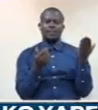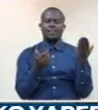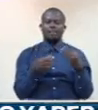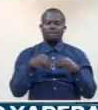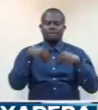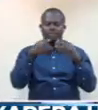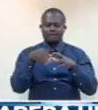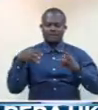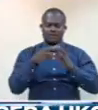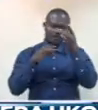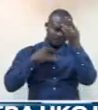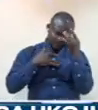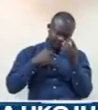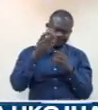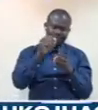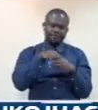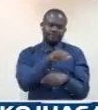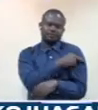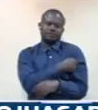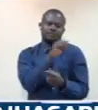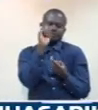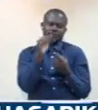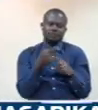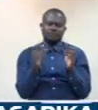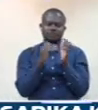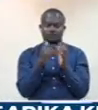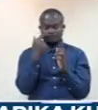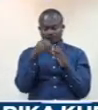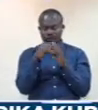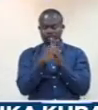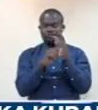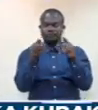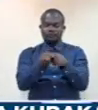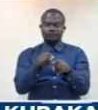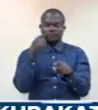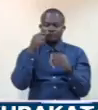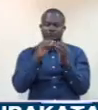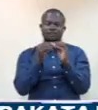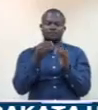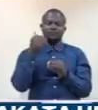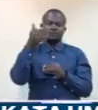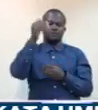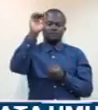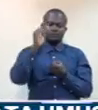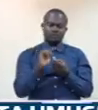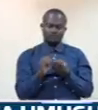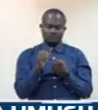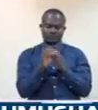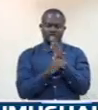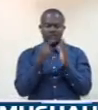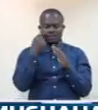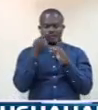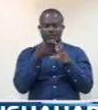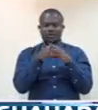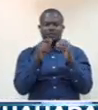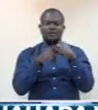ko n'abarembo bajya kwa muganga bagabanuka ariko niyo ndebye mu tere nabyo nicyo kimwe nawo urabona ko imibare igenda igabanuka hari tere ubona ko bavuye kuri